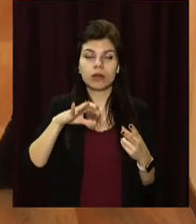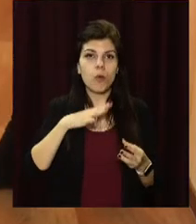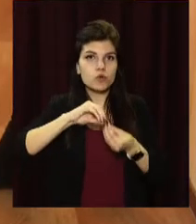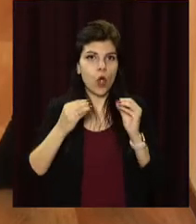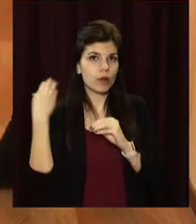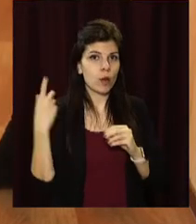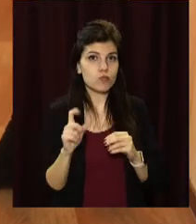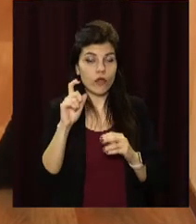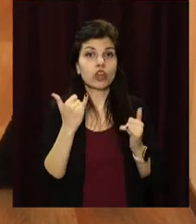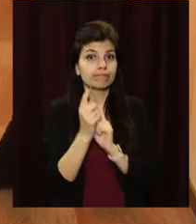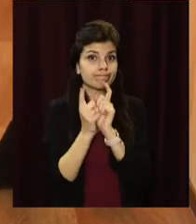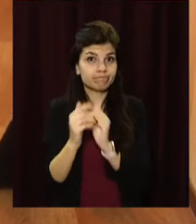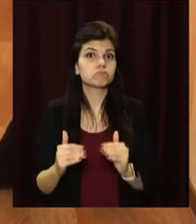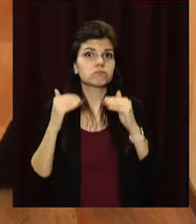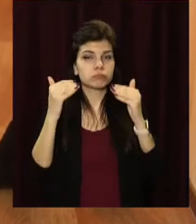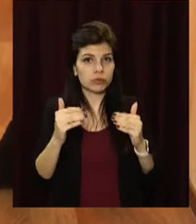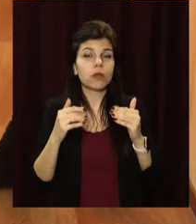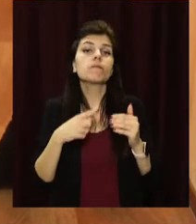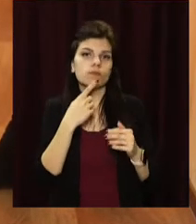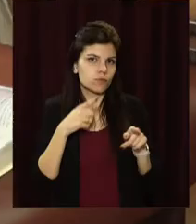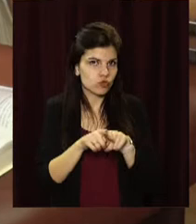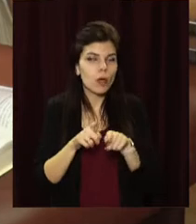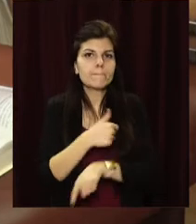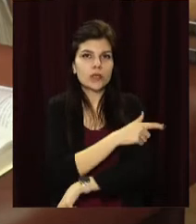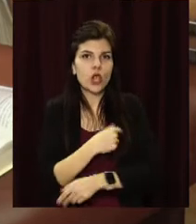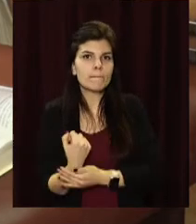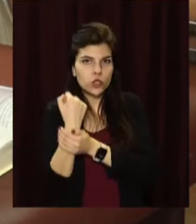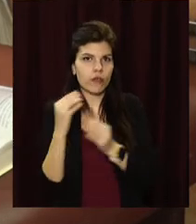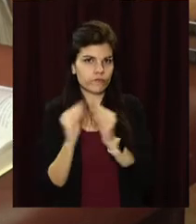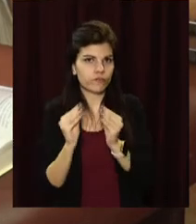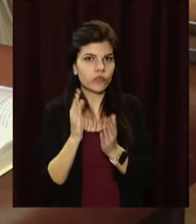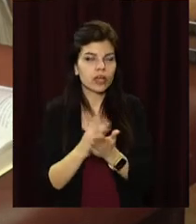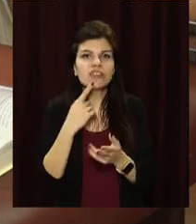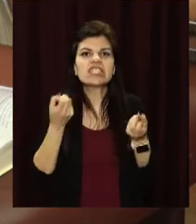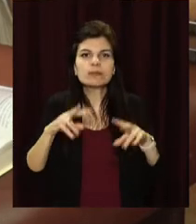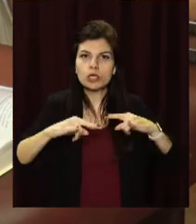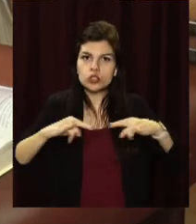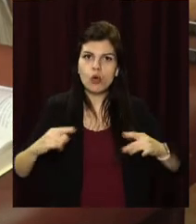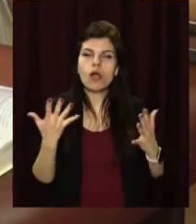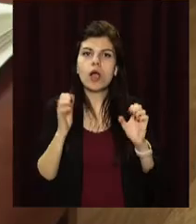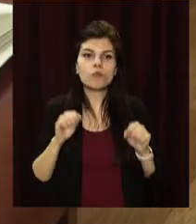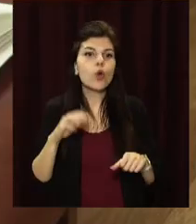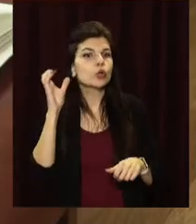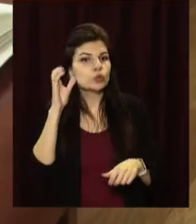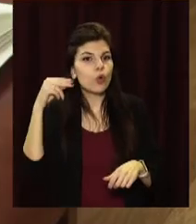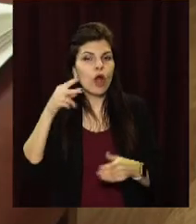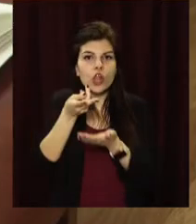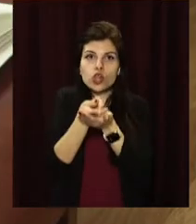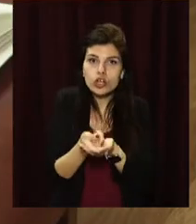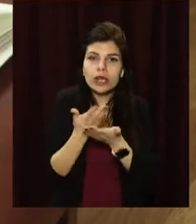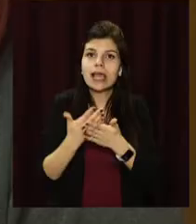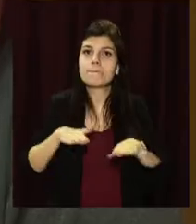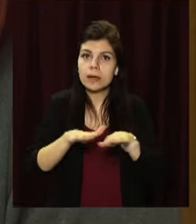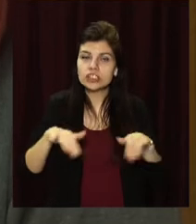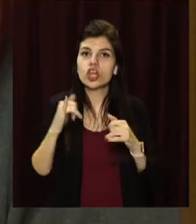профіль, але вона радіє з того, що медична підтримка учнів залишилася. У класах спецпарти, на яких можна слухати уроки лежачі, є басейн та